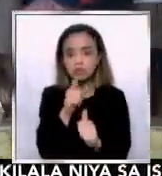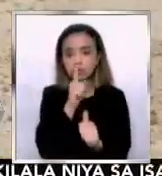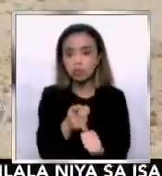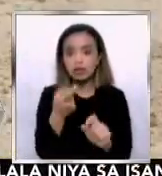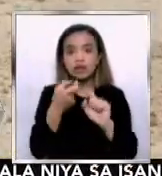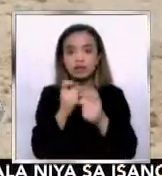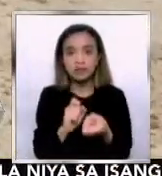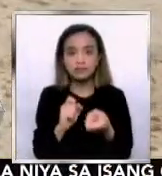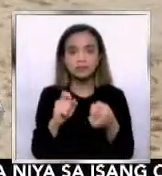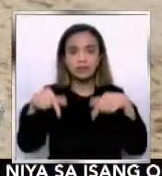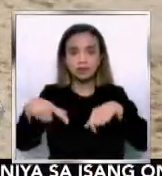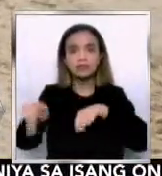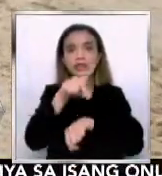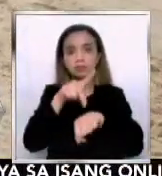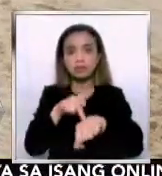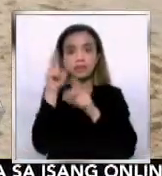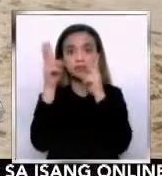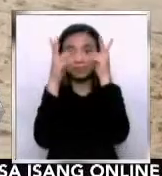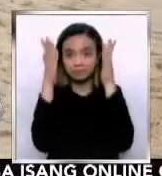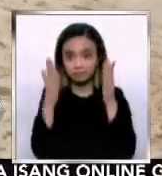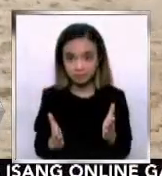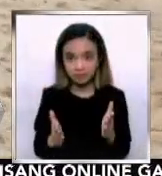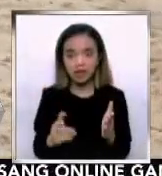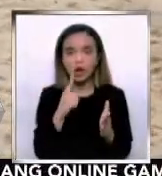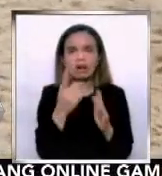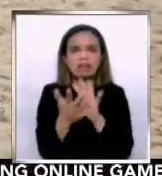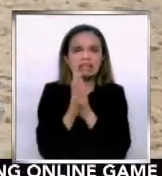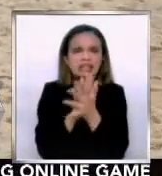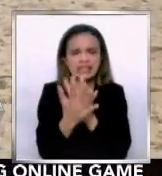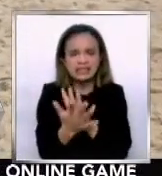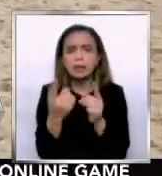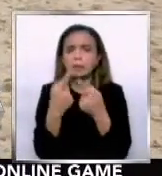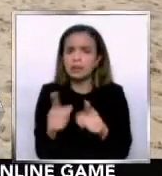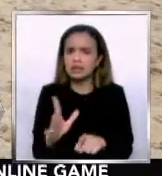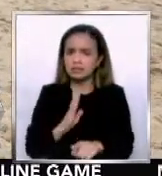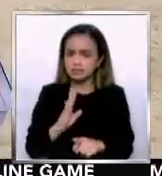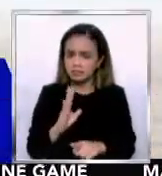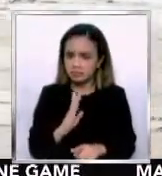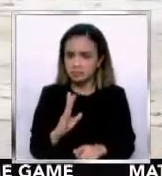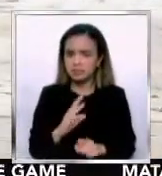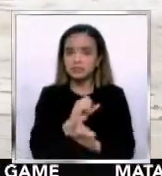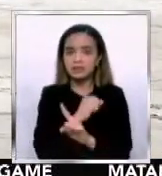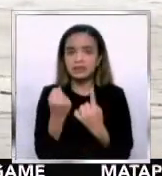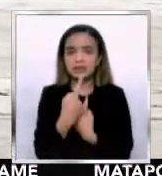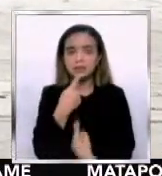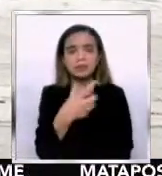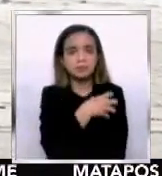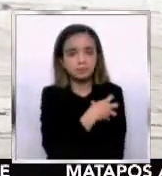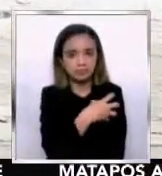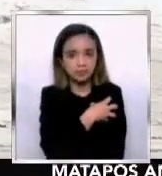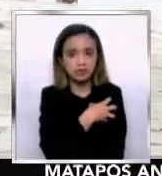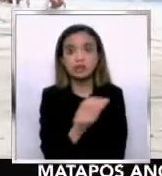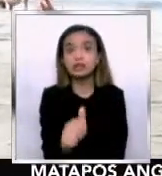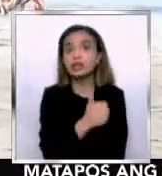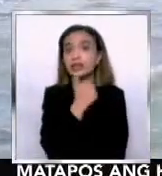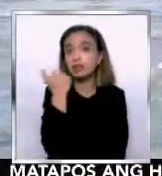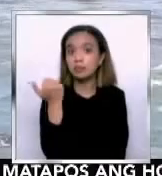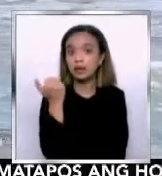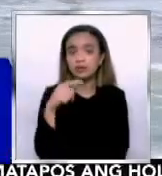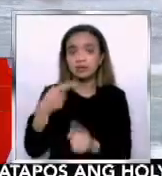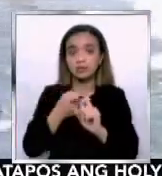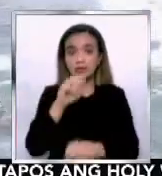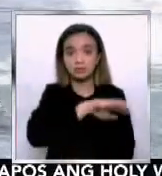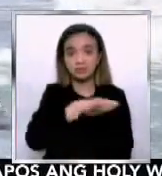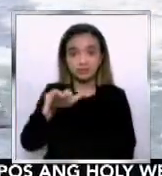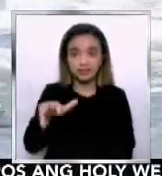tourists. Sa kabila ng dagsa't siksikan, maayos naman daw ang sitwasyon doon ayon sa pulisya. Ang ilang taga-Apari Cagayan sa beach din